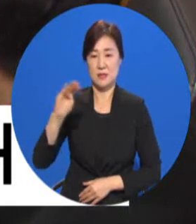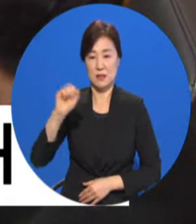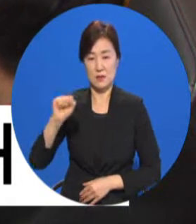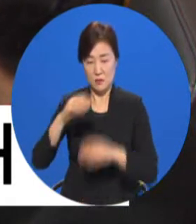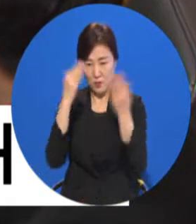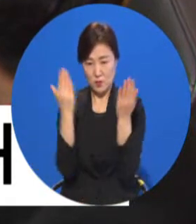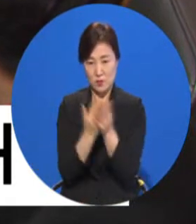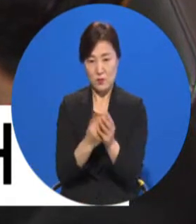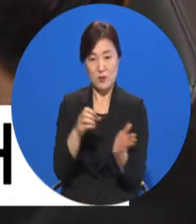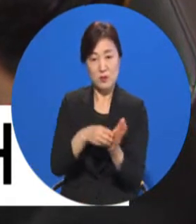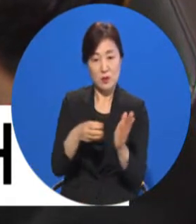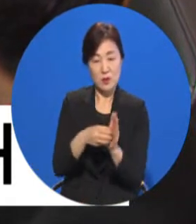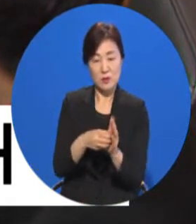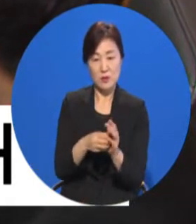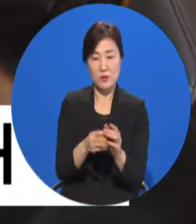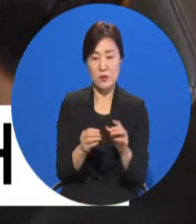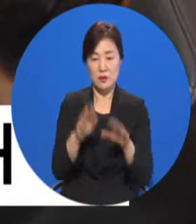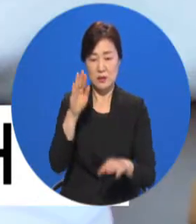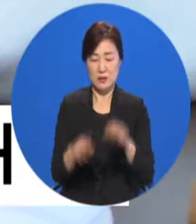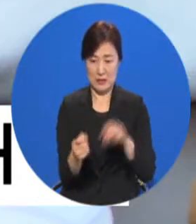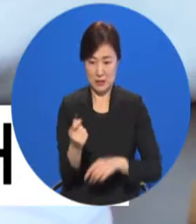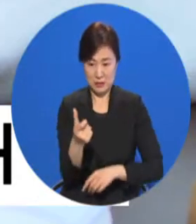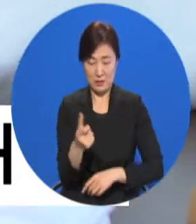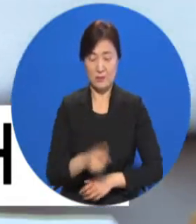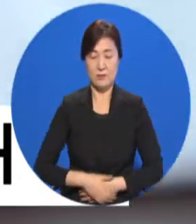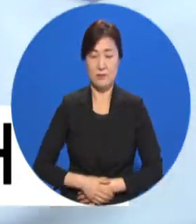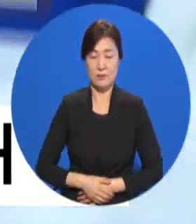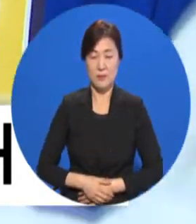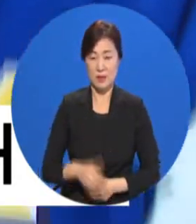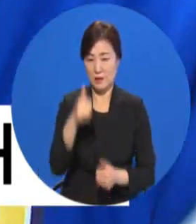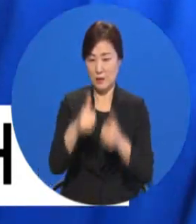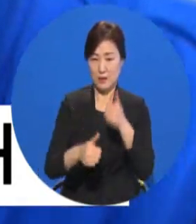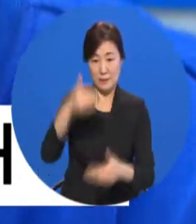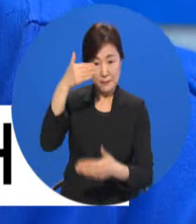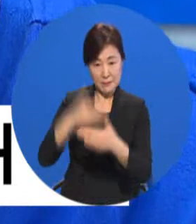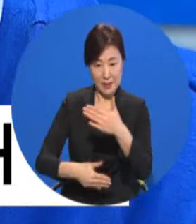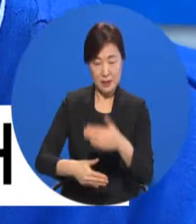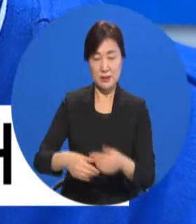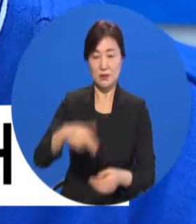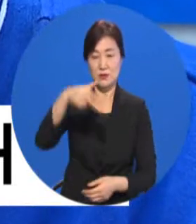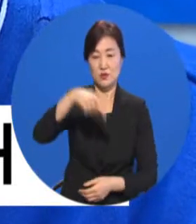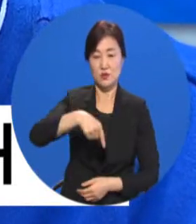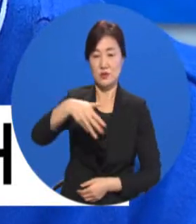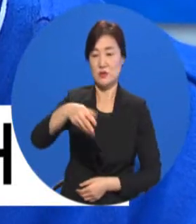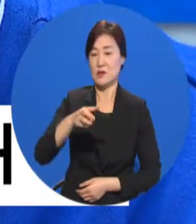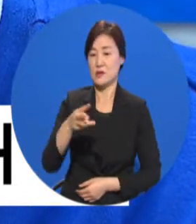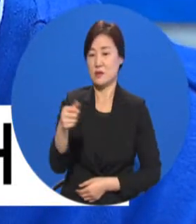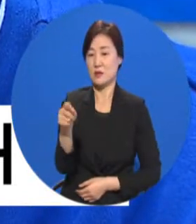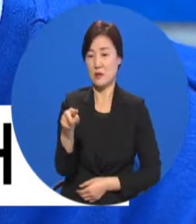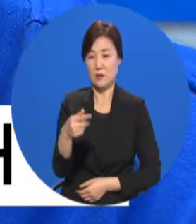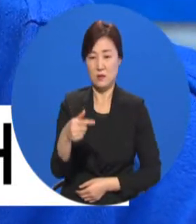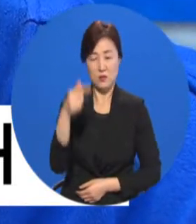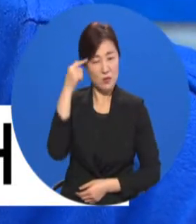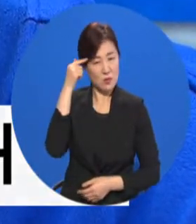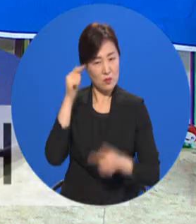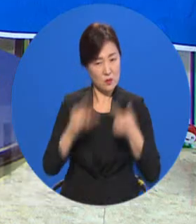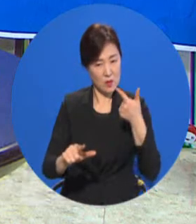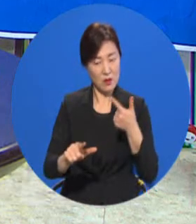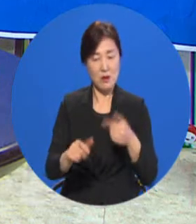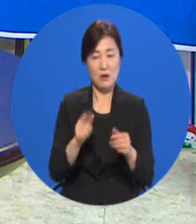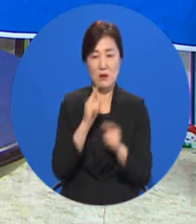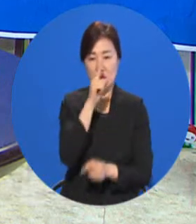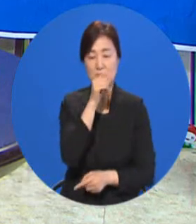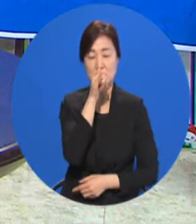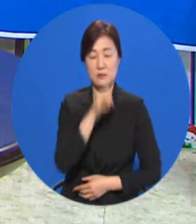후보 적합도는 오차범위 내였고 경선에서 배제된 주철현 후보도 여전히 변수로 남아있기 때문입니다. 주